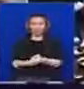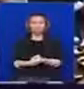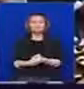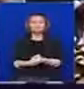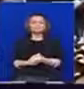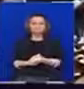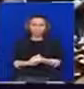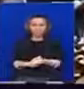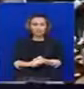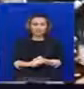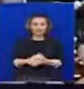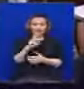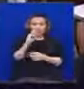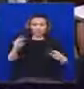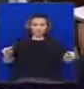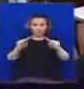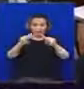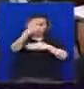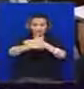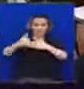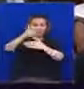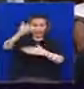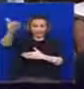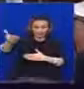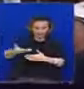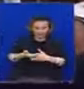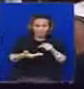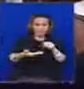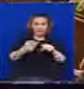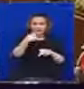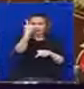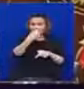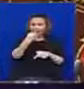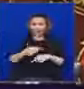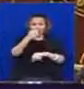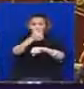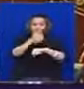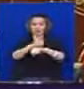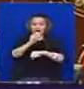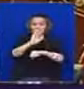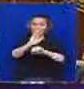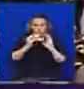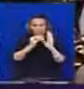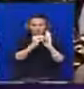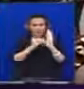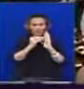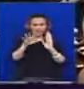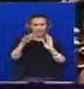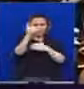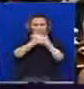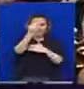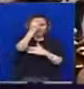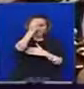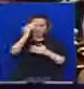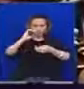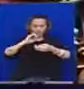ในดอนปรมัตถ์วินัยรัฐมนตรีว่าการกระทรวงการต่างประเทศให้การต้อนรับนายฮาจิเมะฟูรุตะผู้ว่าราชการจังหวัดคีฟุประเทศญี่ปุ่นเพื่อกระชับความสัมพันธ์